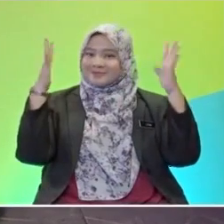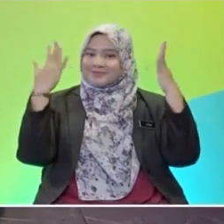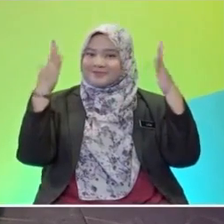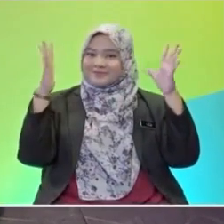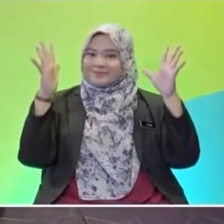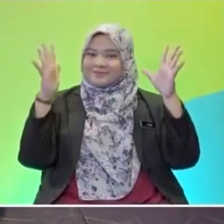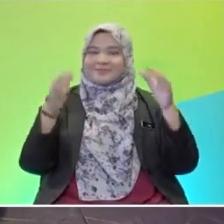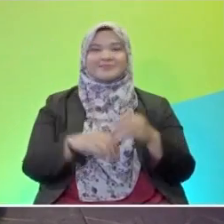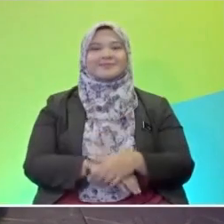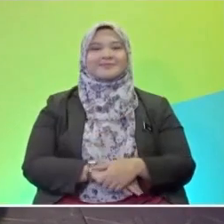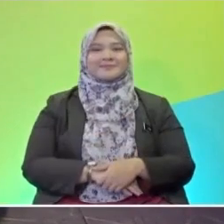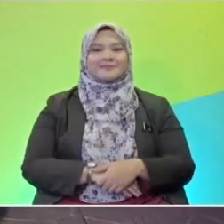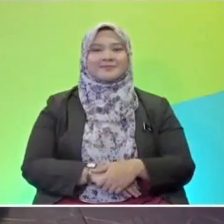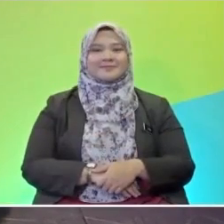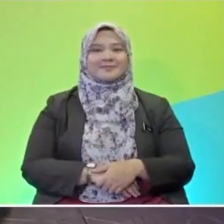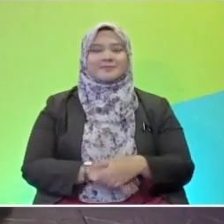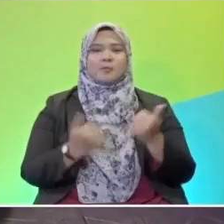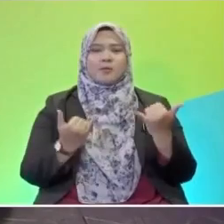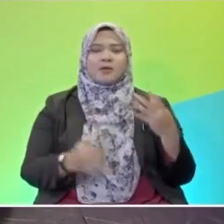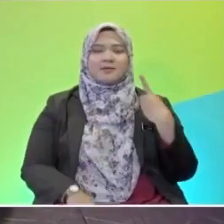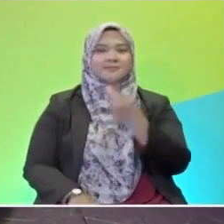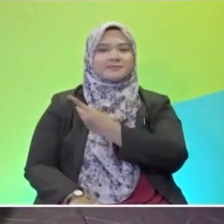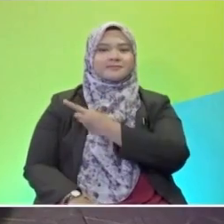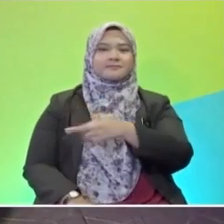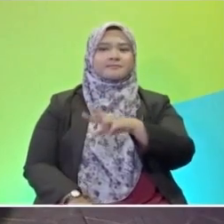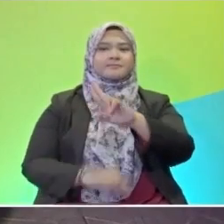jadi Apakah kita berhenti jadi